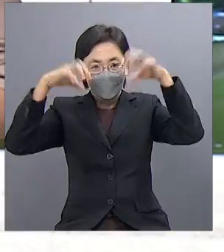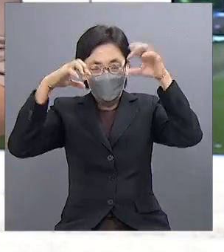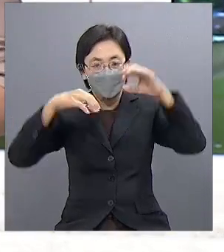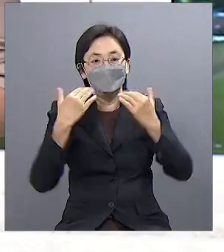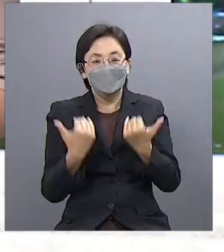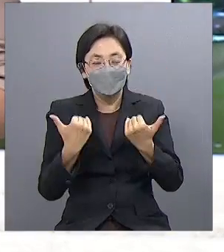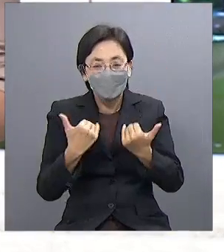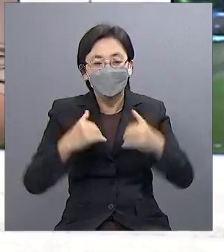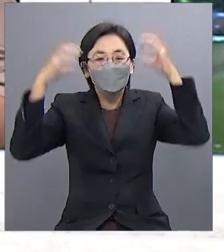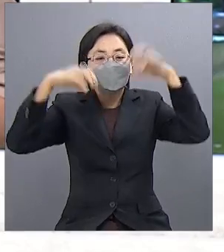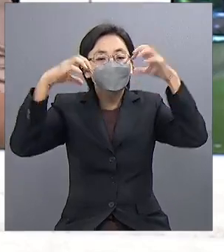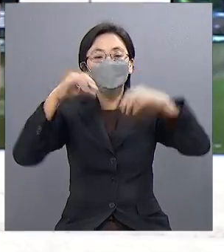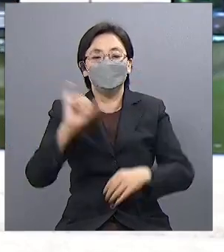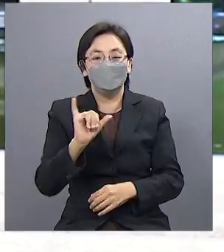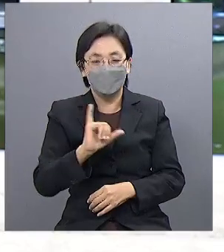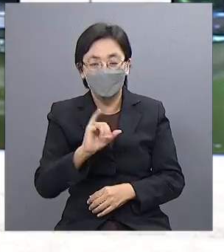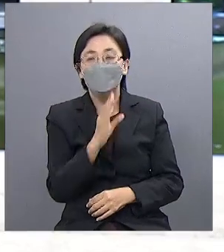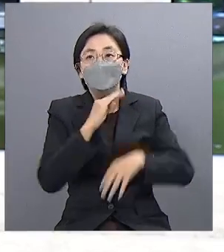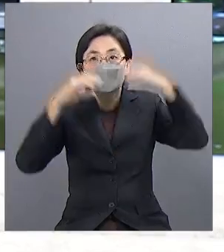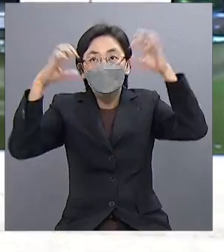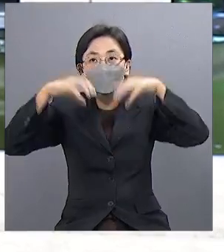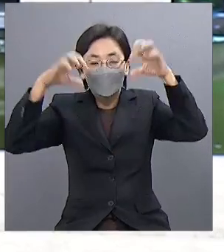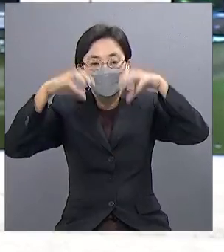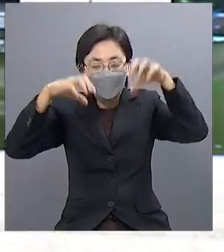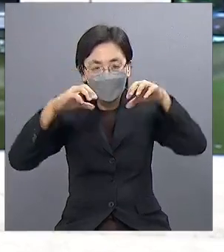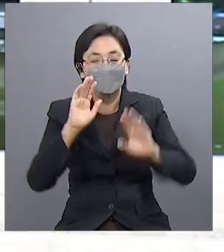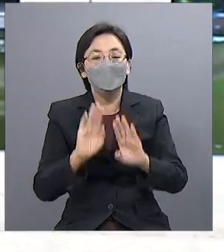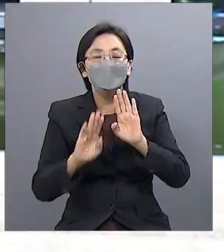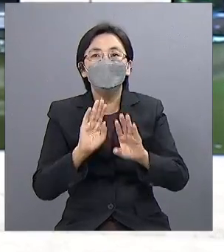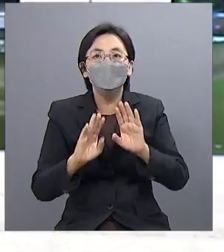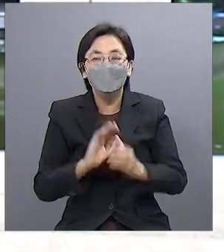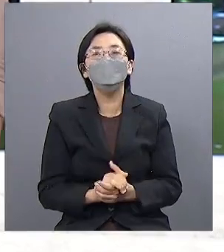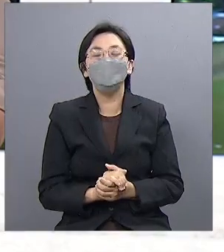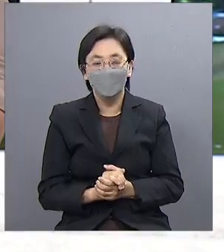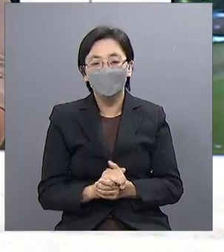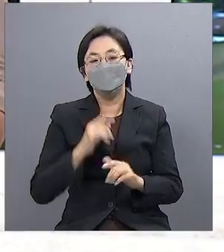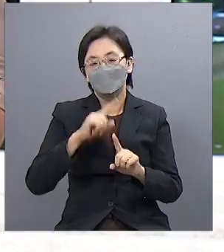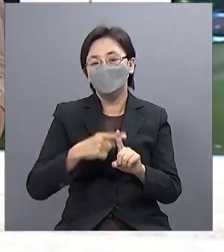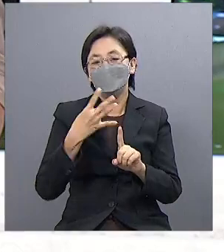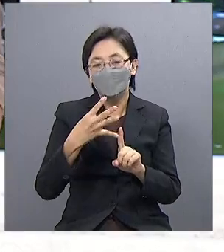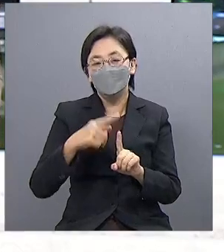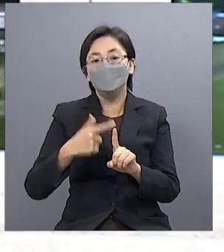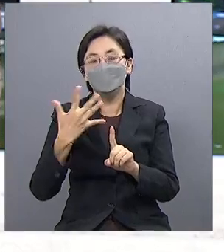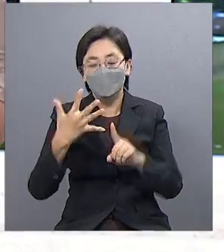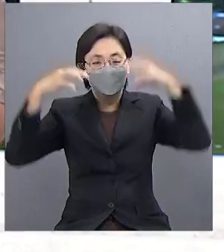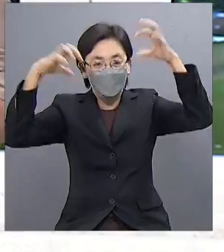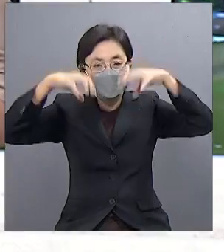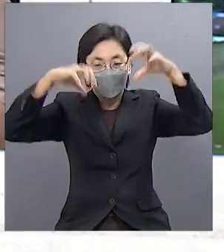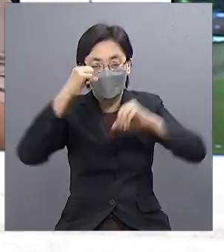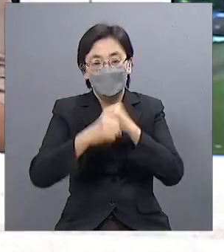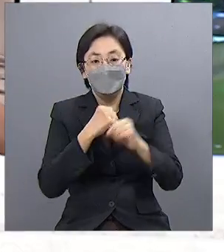นนะคะศันหน้าษนจิ ๆ ก็ต้องประมาณซักเมษาภุษภานะครับเดี๋These águaขอ